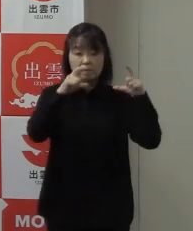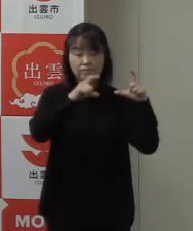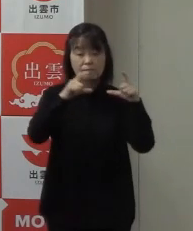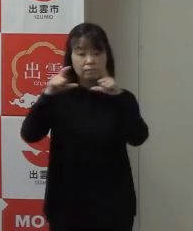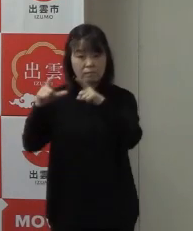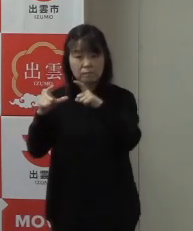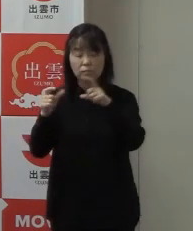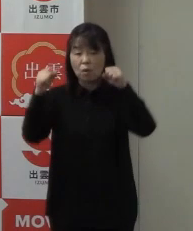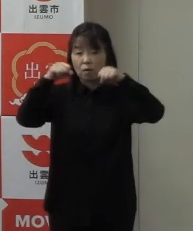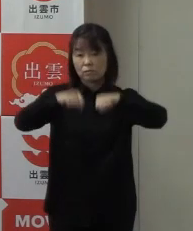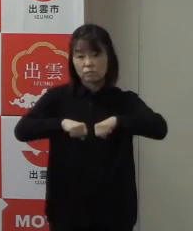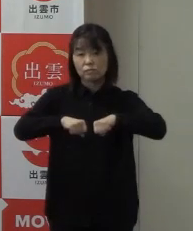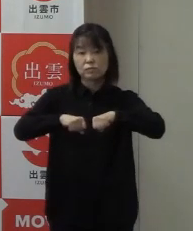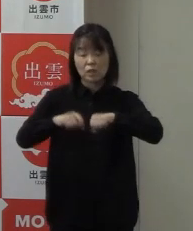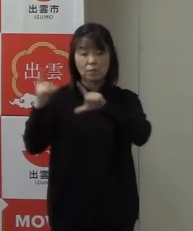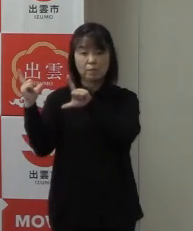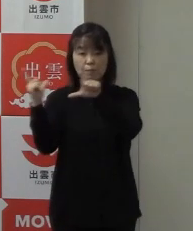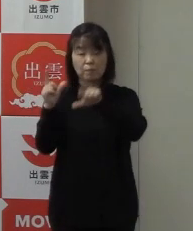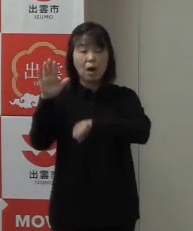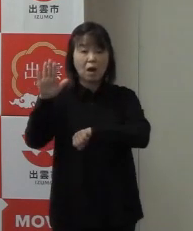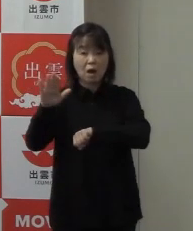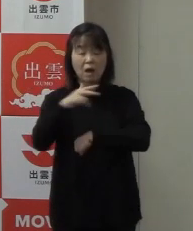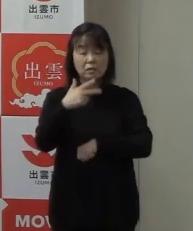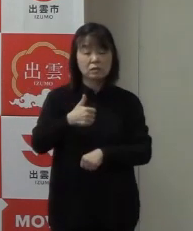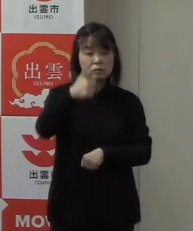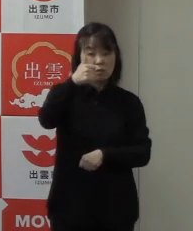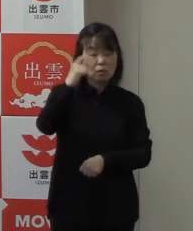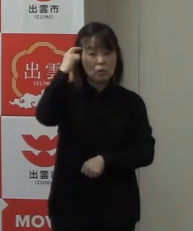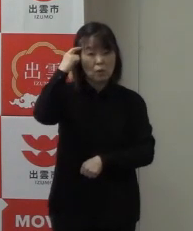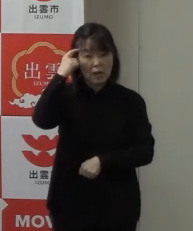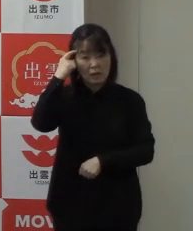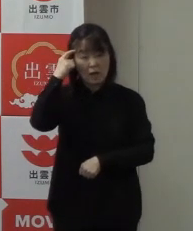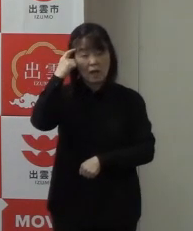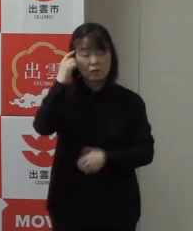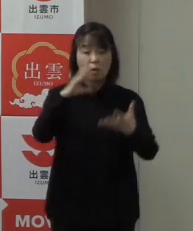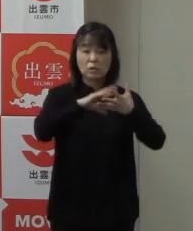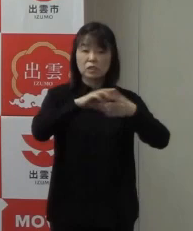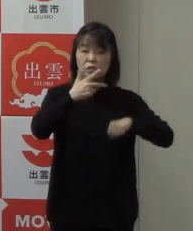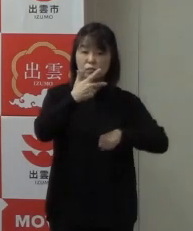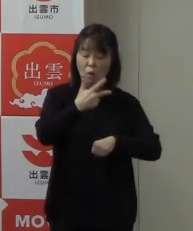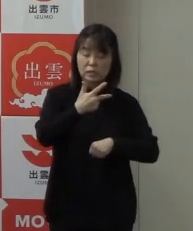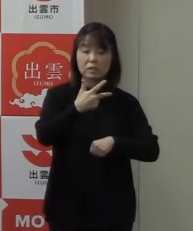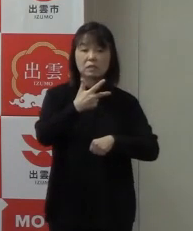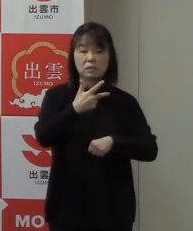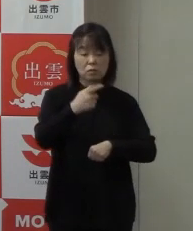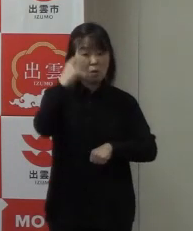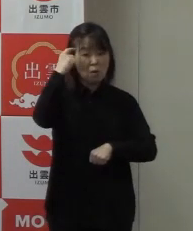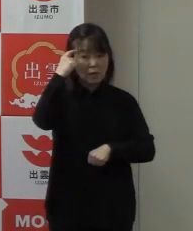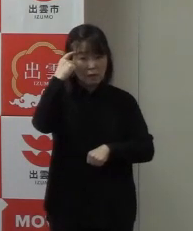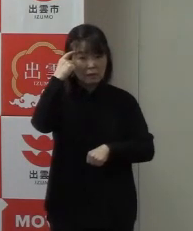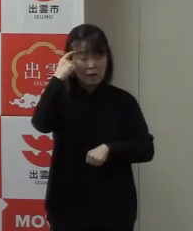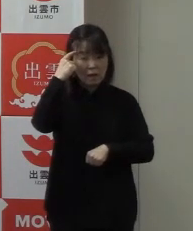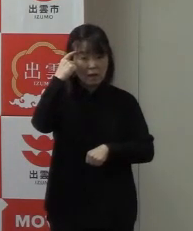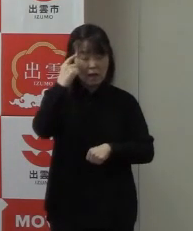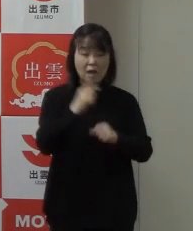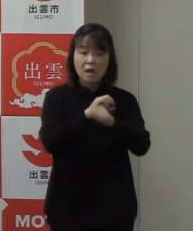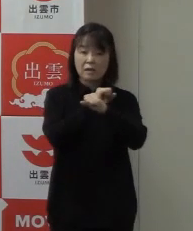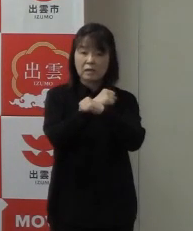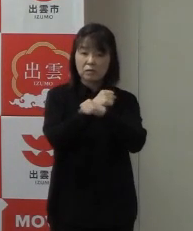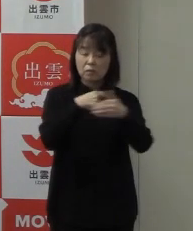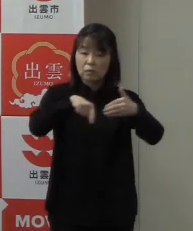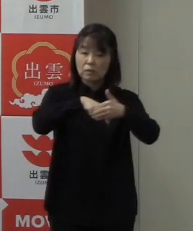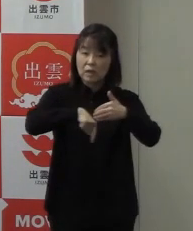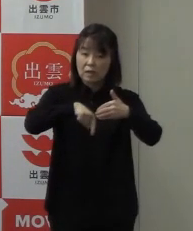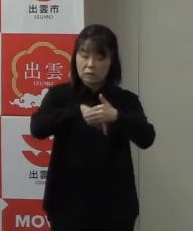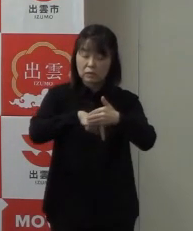というふうな見解を示していますけれども、市長のお考えと、あと出雲さんとして今どのように検討していらっしゃるかというの